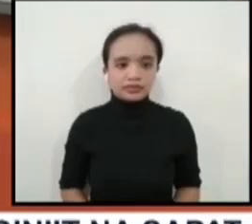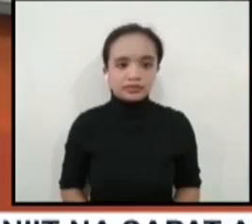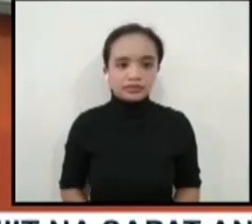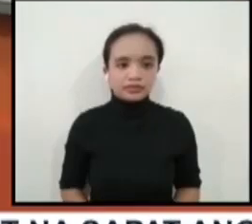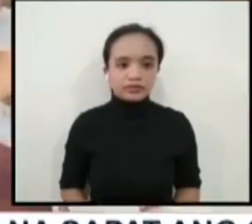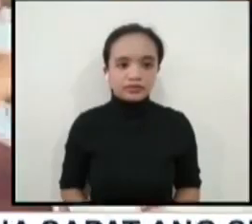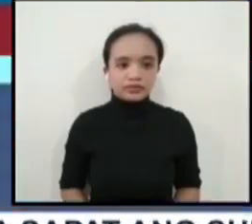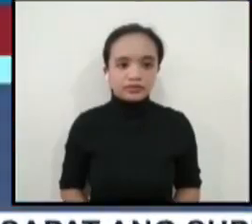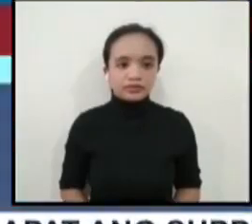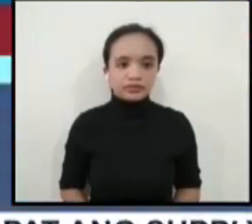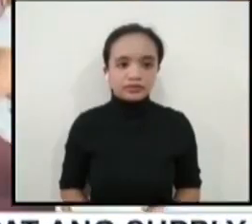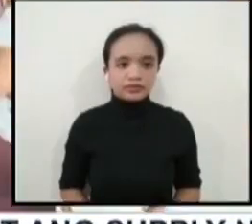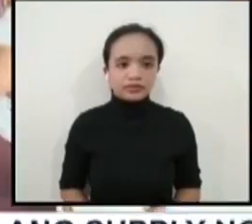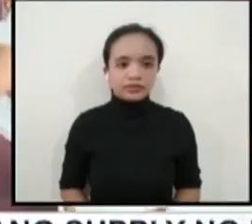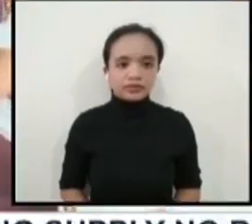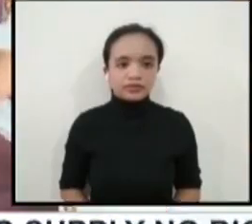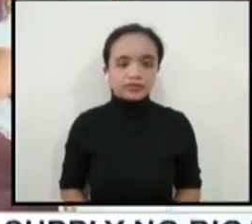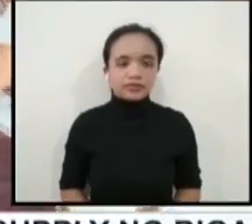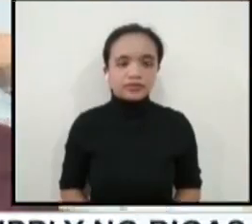Jesse.